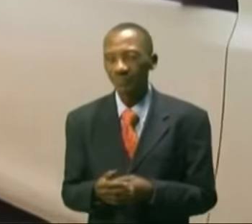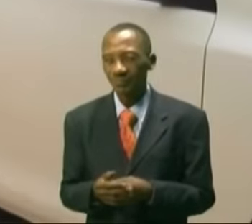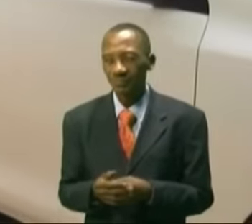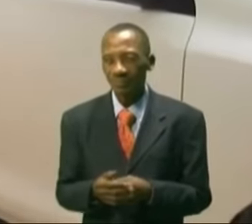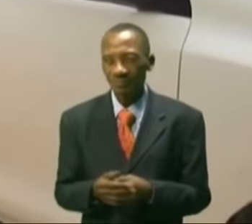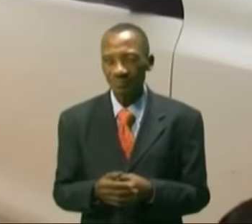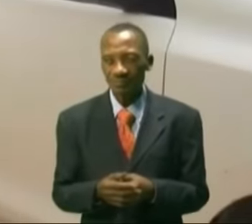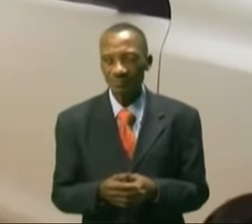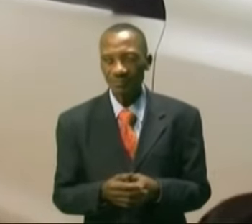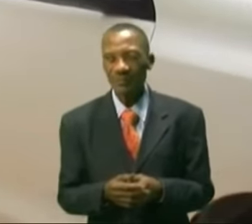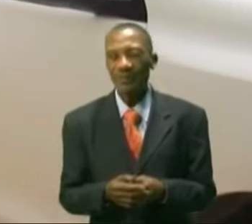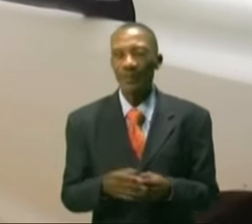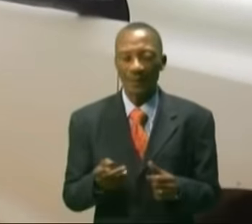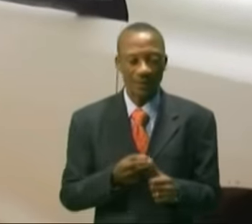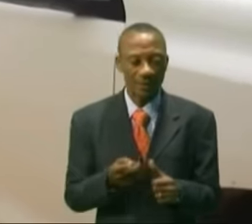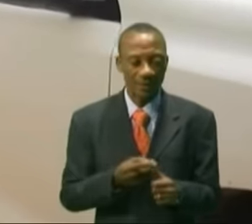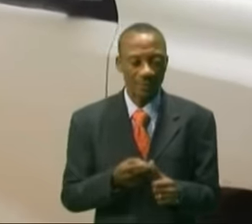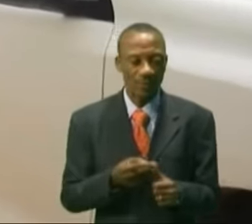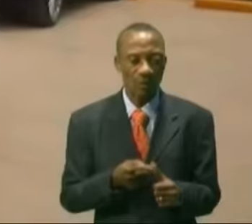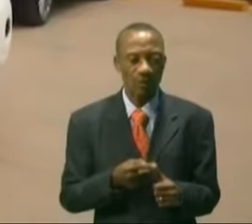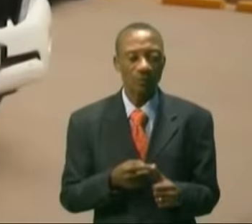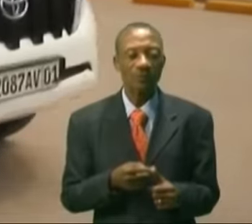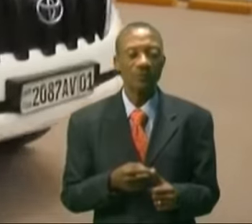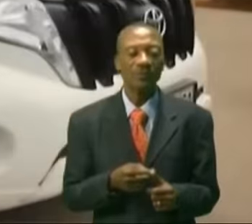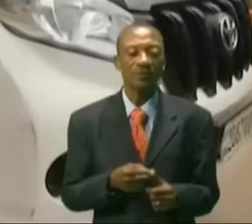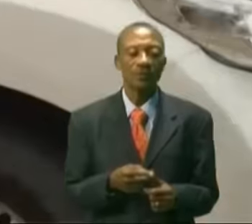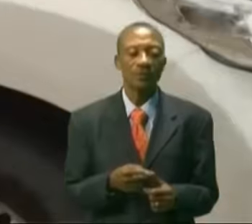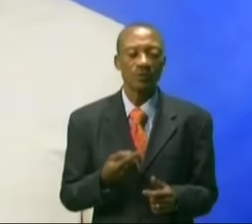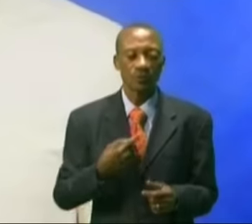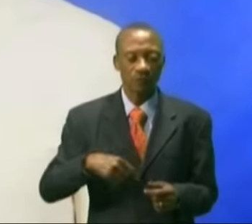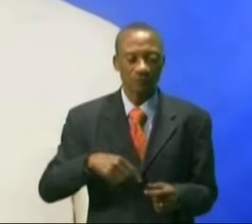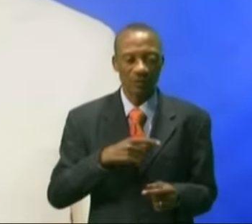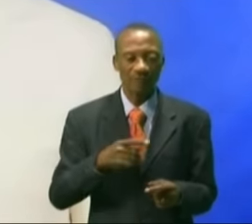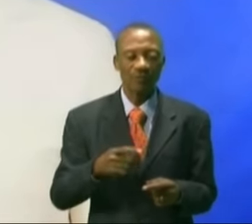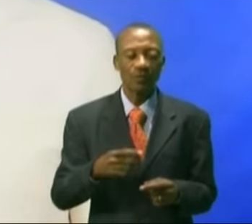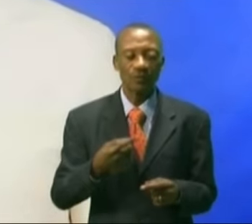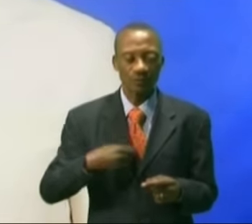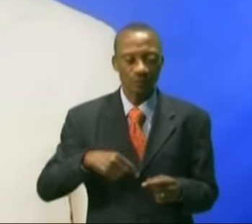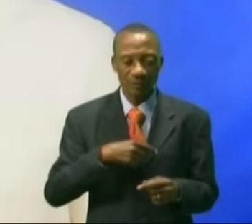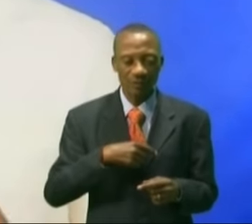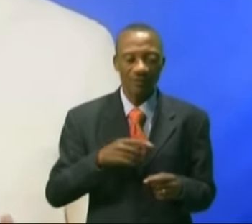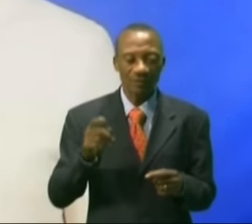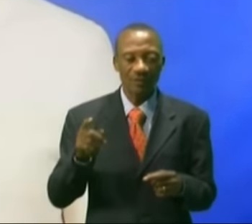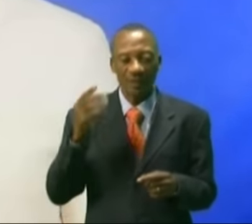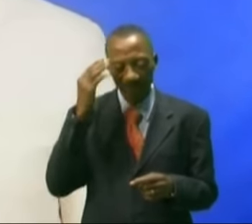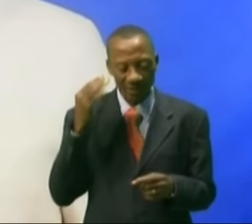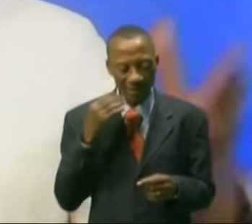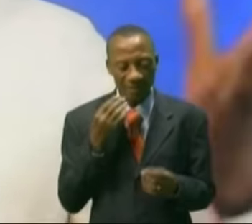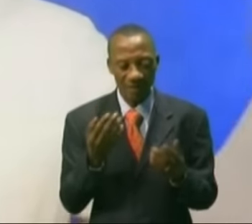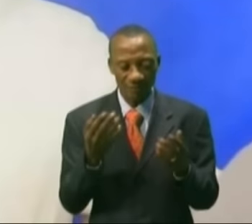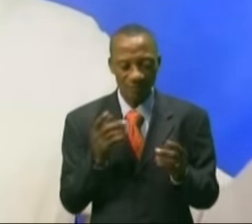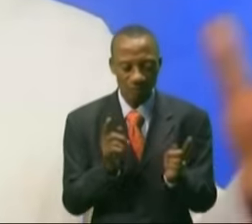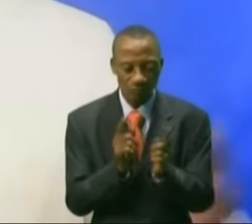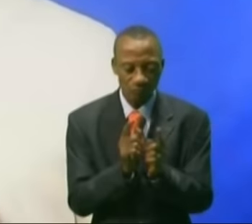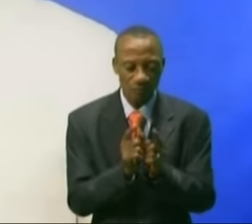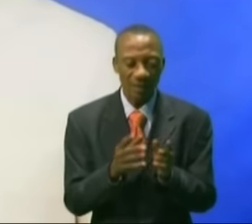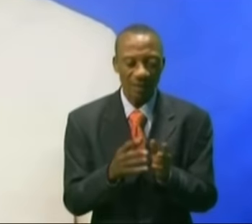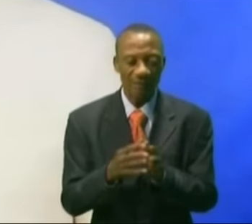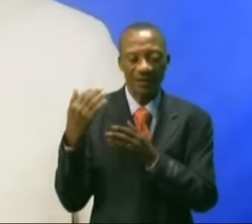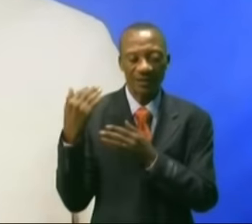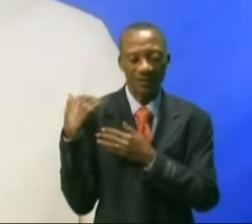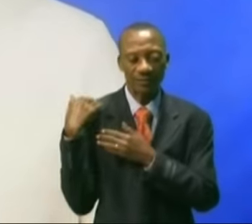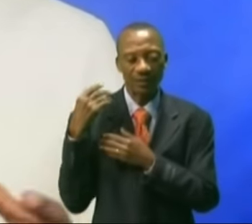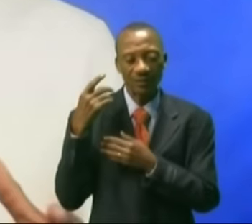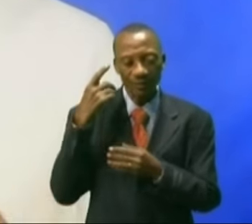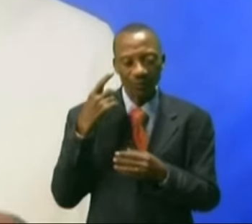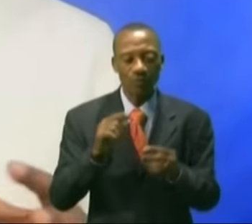À Lubumbashi, par exemple, la concession du grand séminaire, et l'archevêque de Sangani, Mgr Utembi Samplin, ici à Kinshasa, à Rigini,